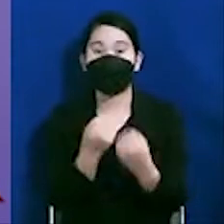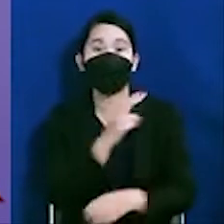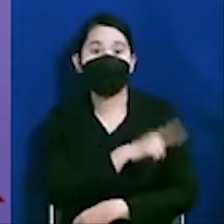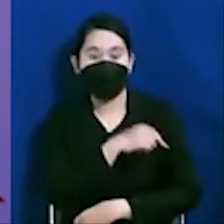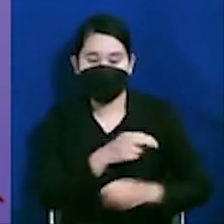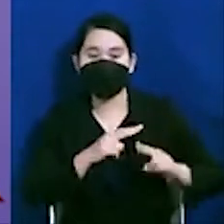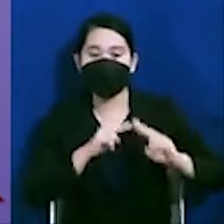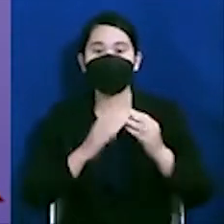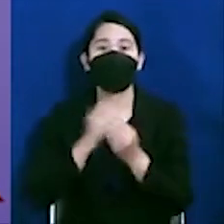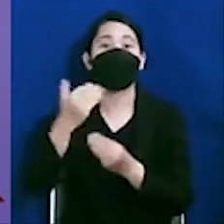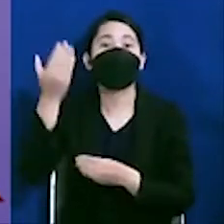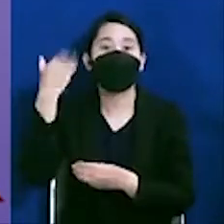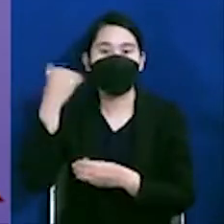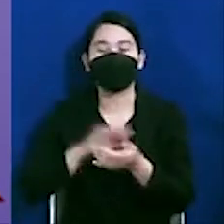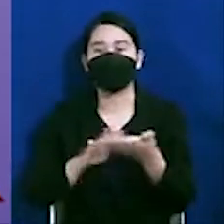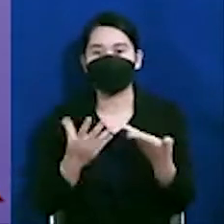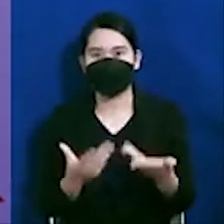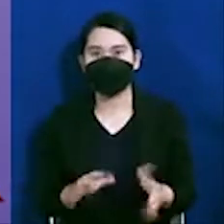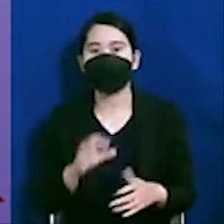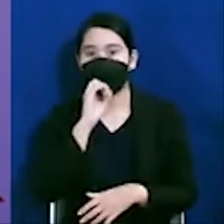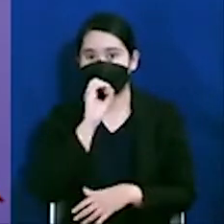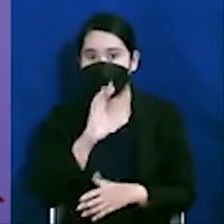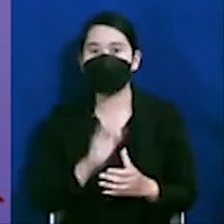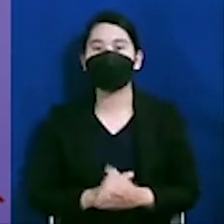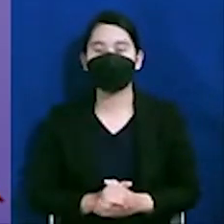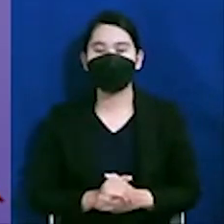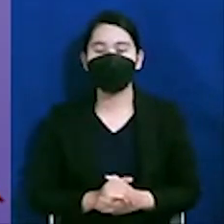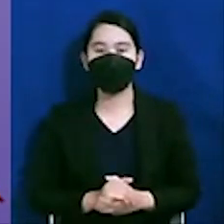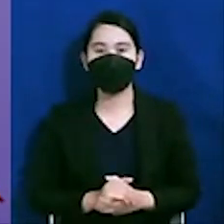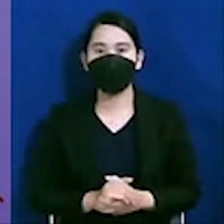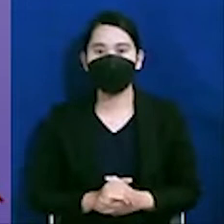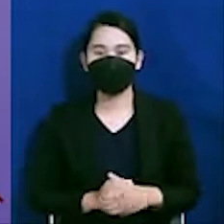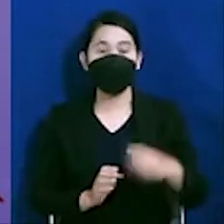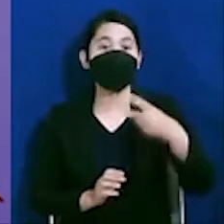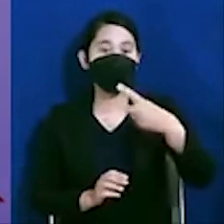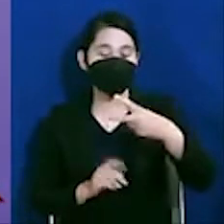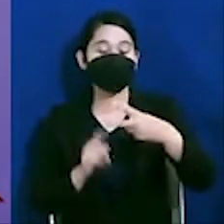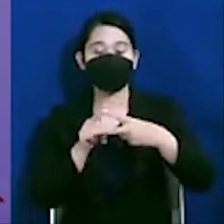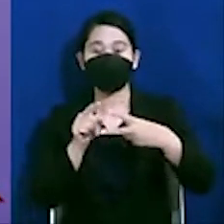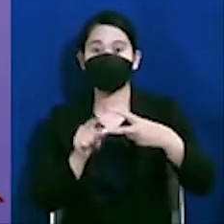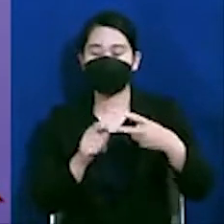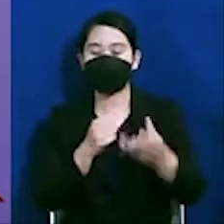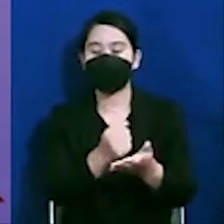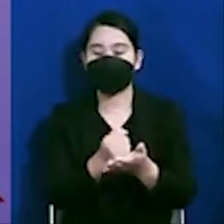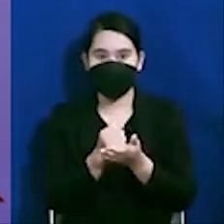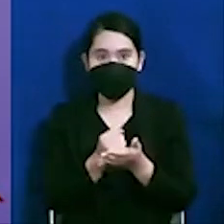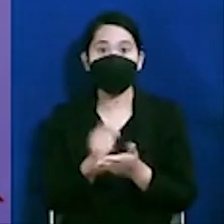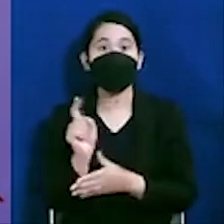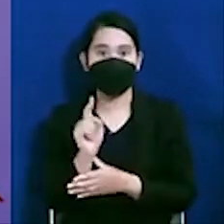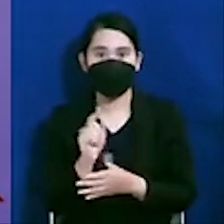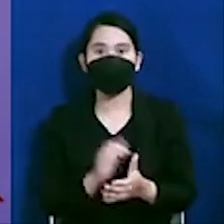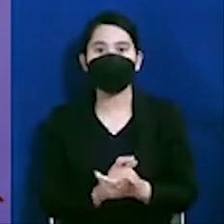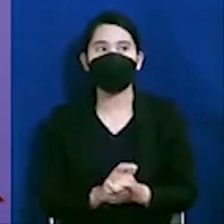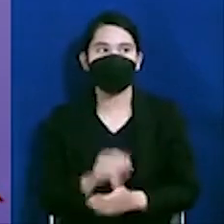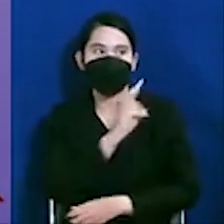ไปเมื่อสัปดาห์ที่ผ่านมานะครับครับเอ่อ 2เรื่องเนี้ยครับผมคิดว่าจะช่วยลดภาระ